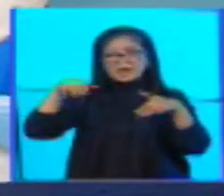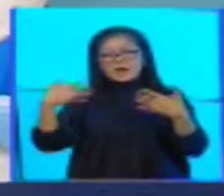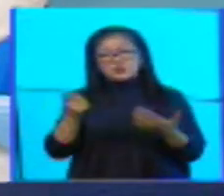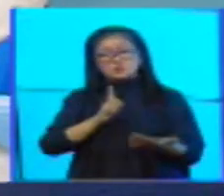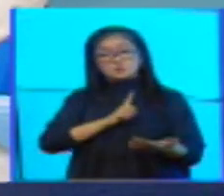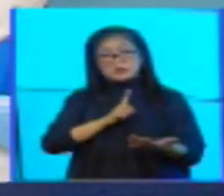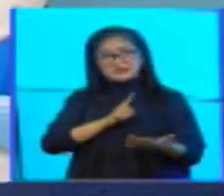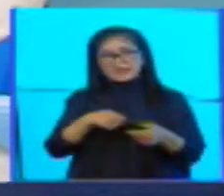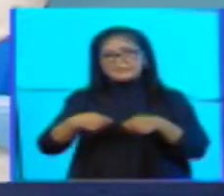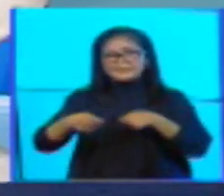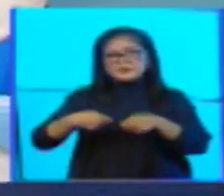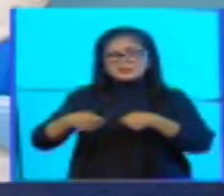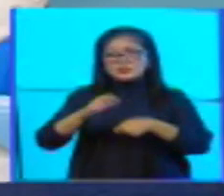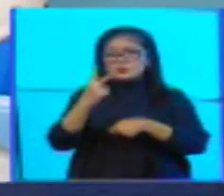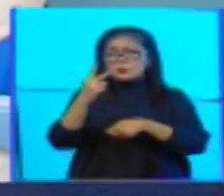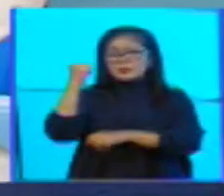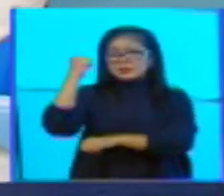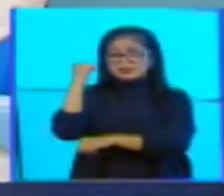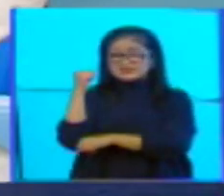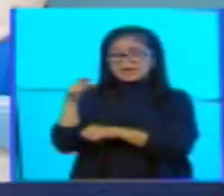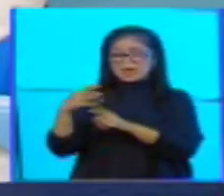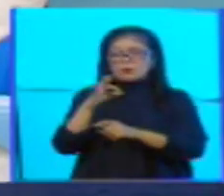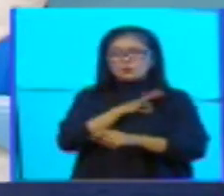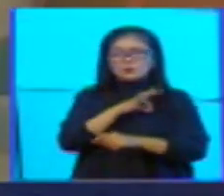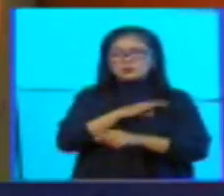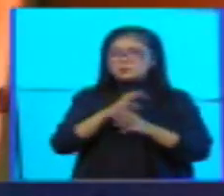tersangka meraup keuntungan jutaan rupiah.